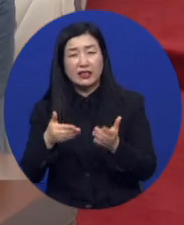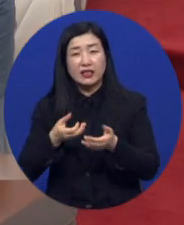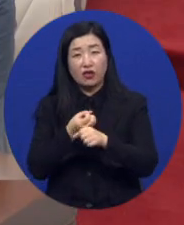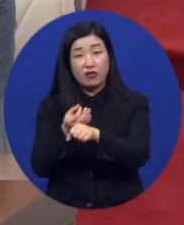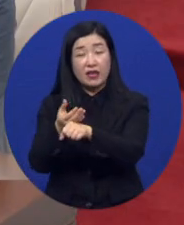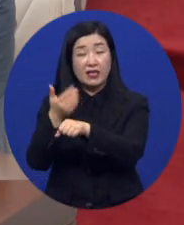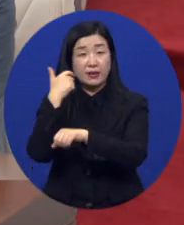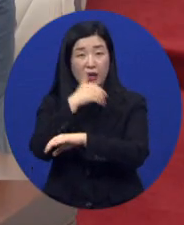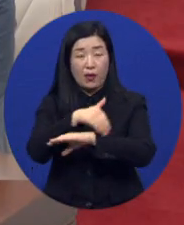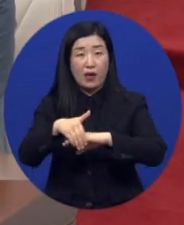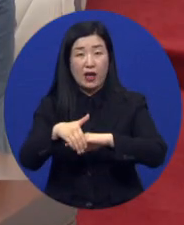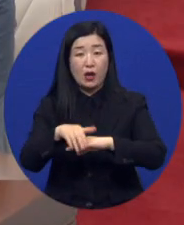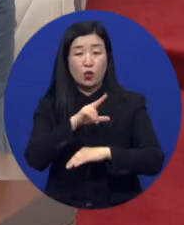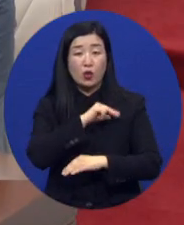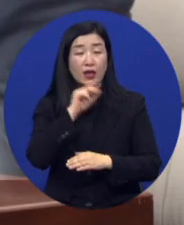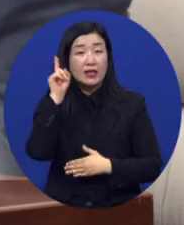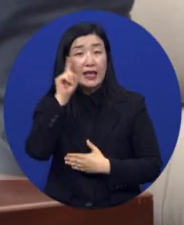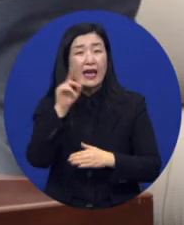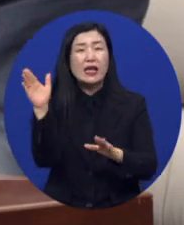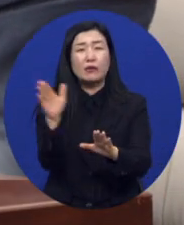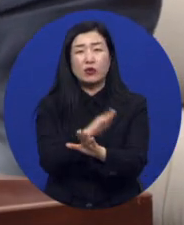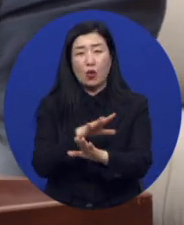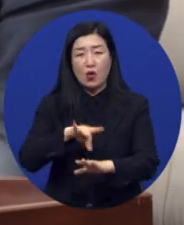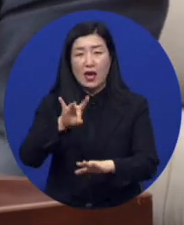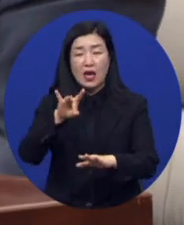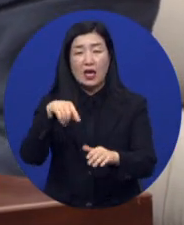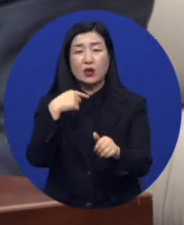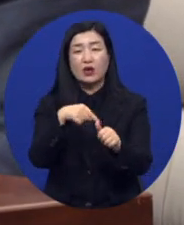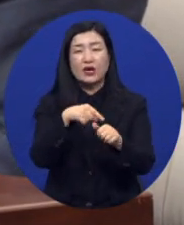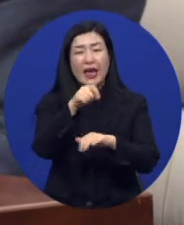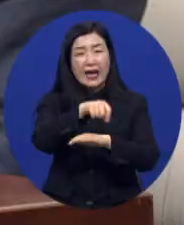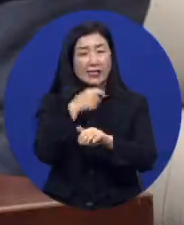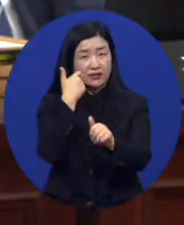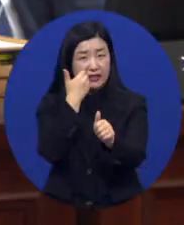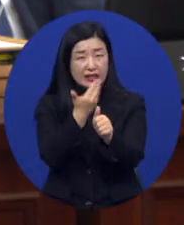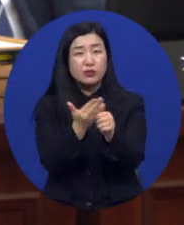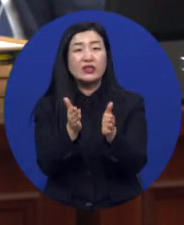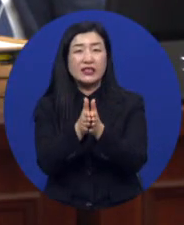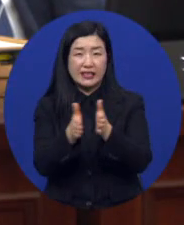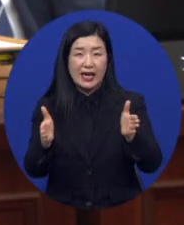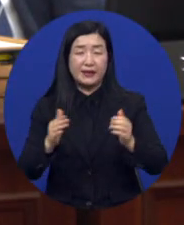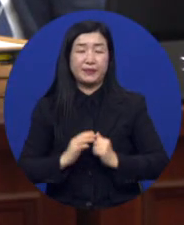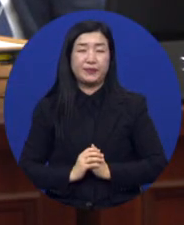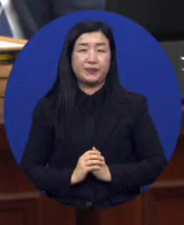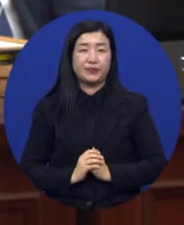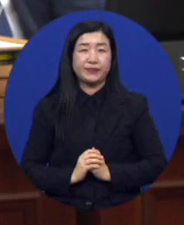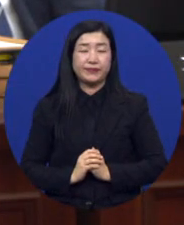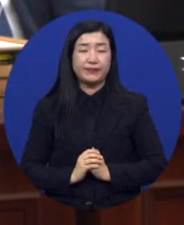전달됩니다. 도의회는 내일부터 올해 첫 도정과 교육 행정 질문을 진행합니다.